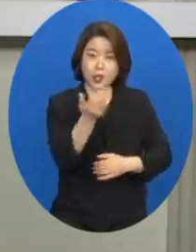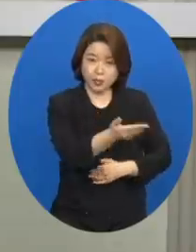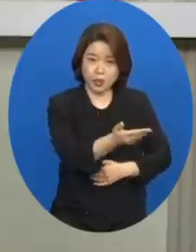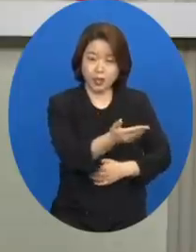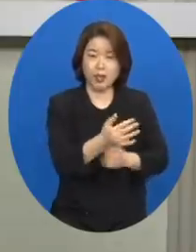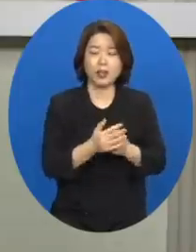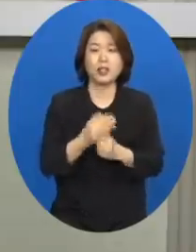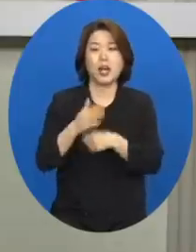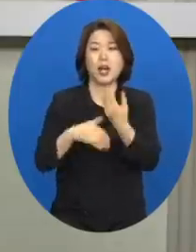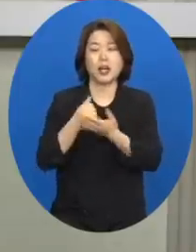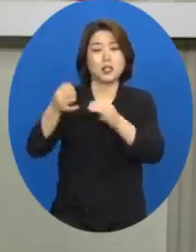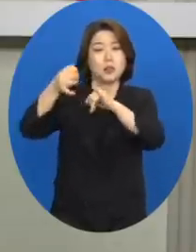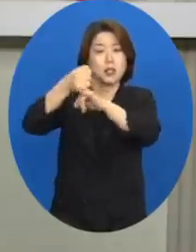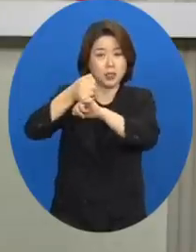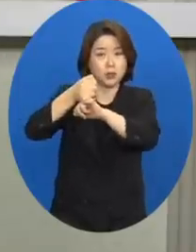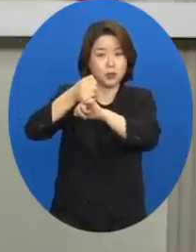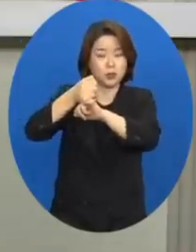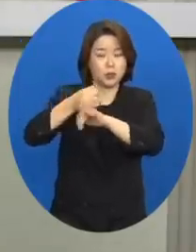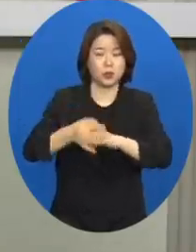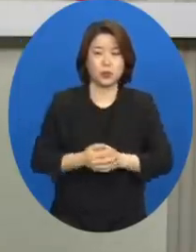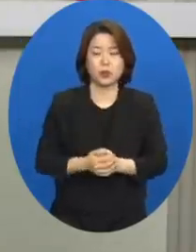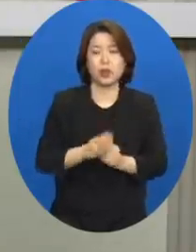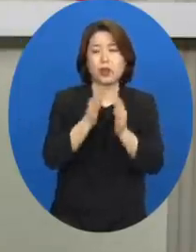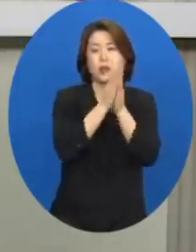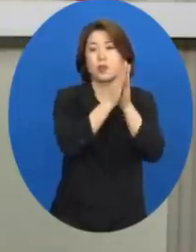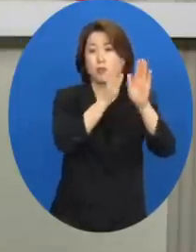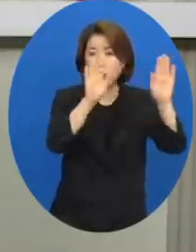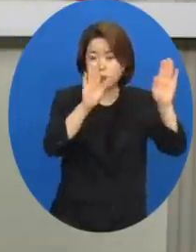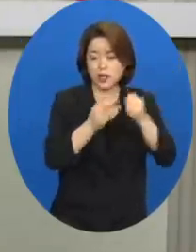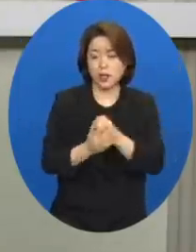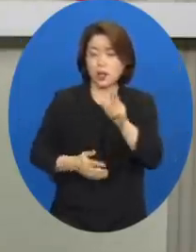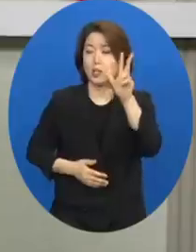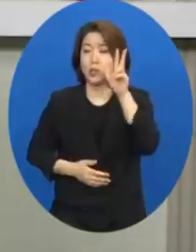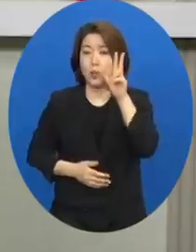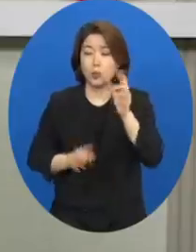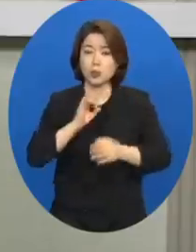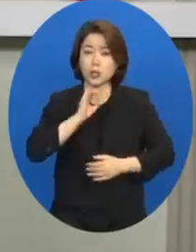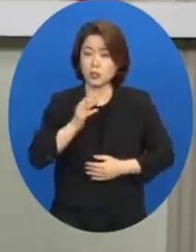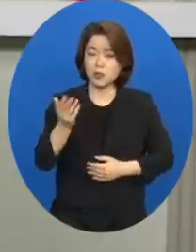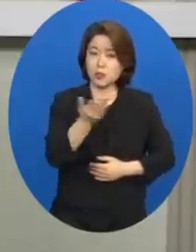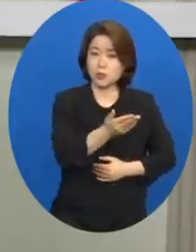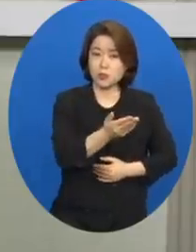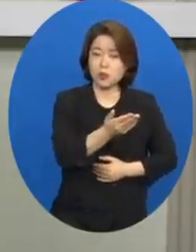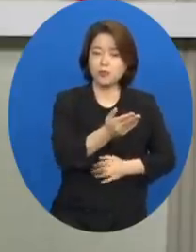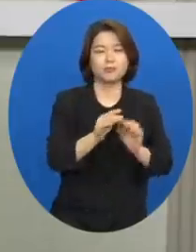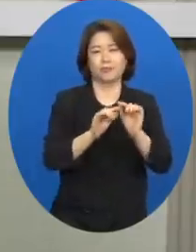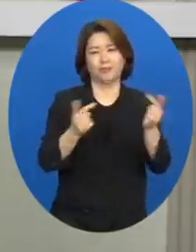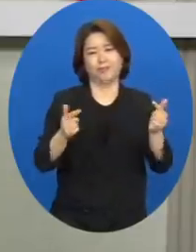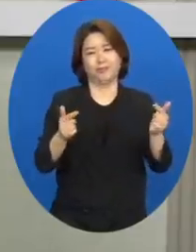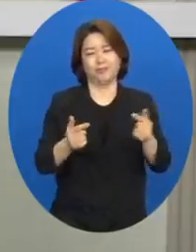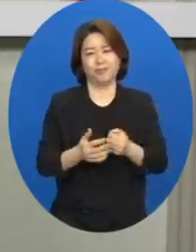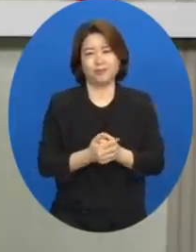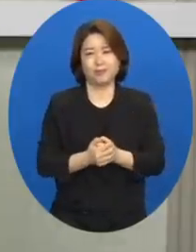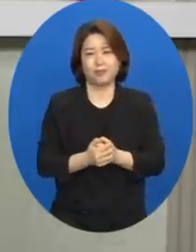하나님의 약속은 모세나 여호수아에게 만 주신 것이 아닙니다